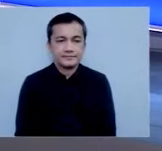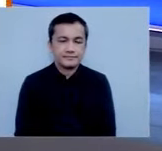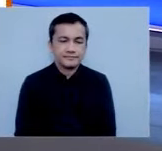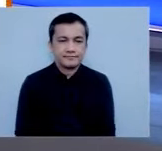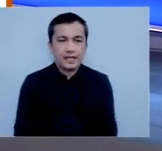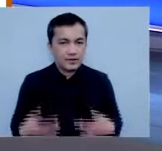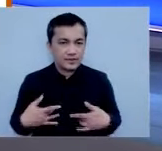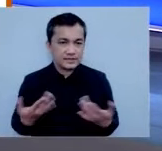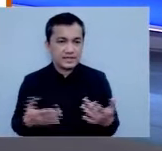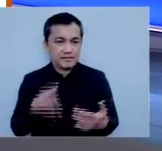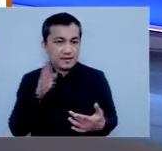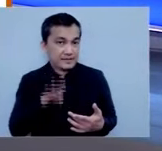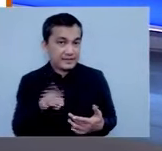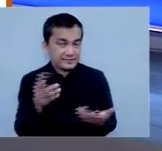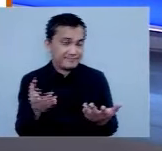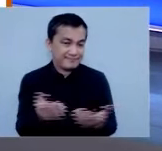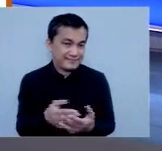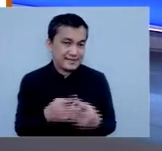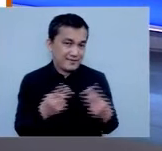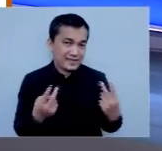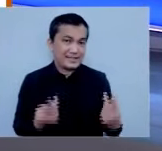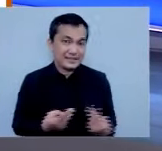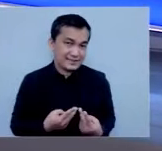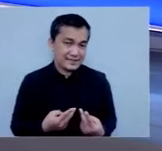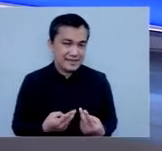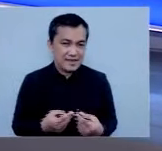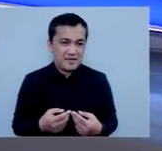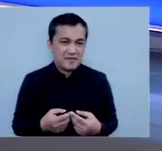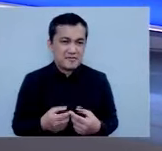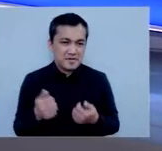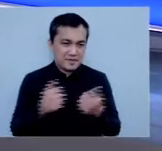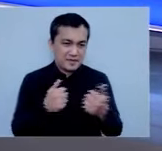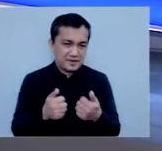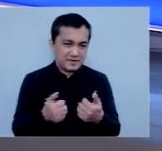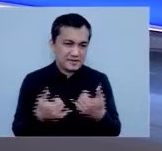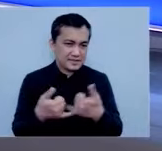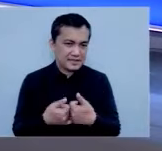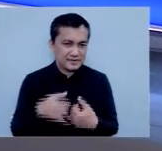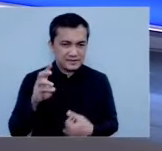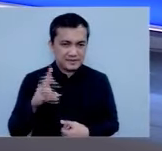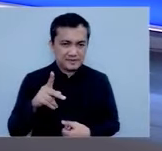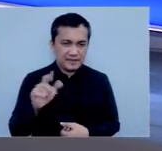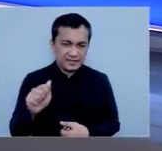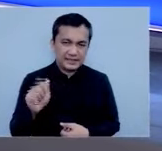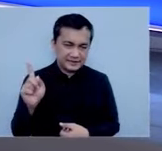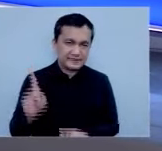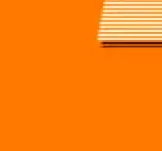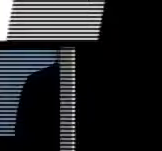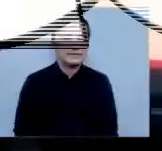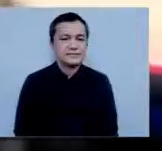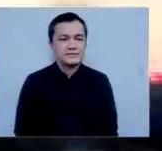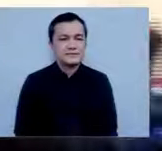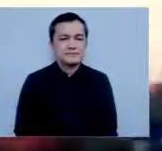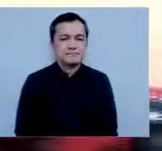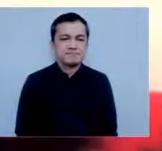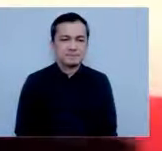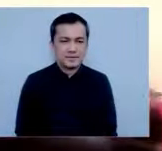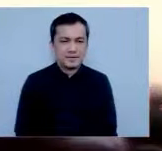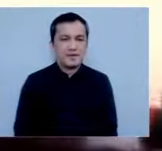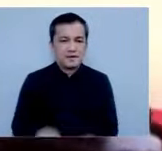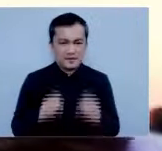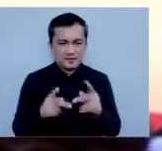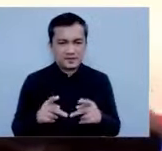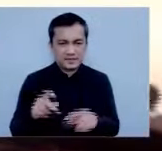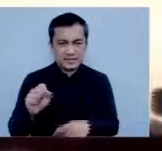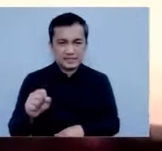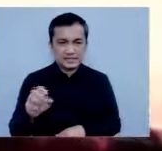What's up mga kapatid? Valentine's Day ngayon. Pero may bakbakan na magaganap sa Game 6 ng PBA Commissioner's Cup Finals. May pagkakataon ng